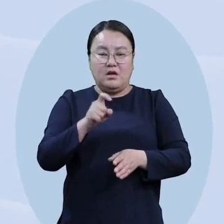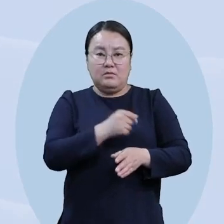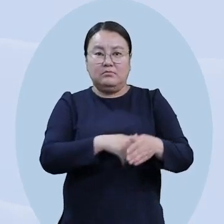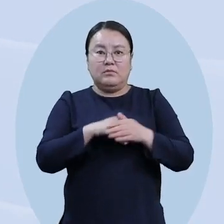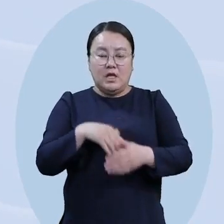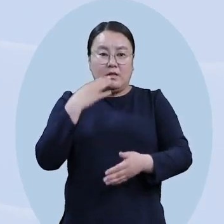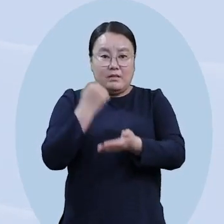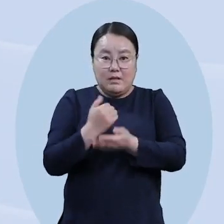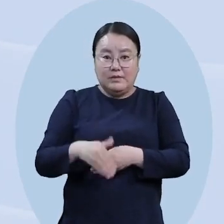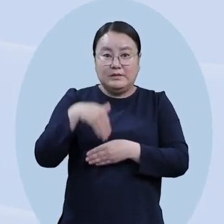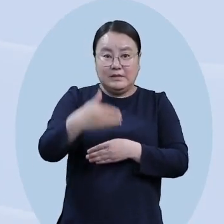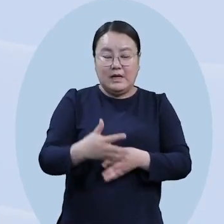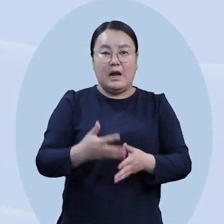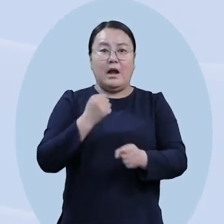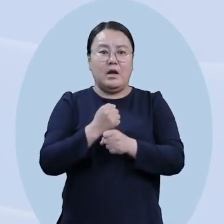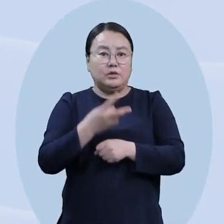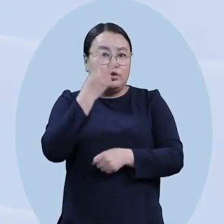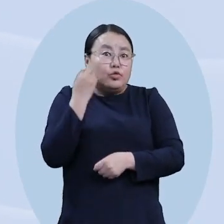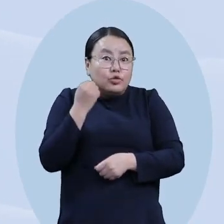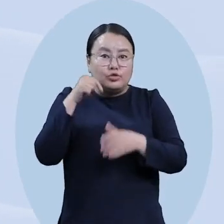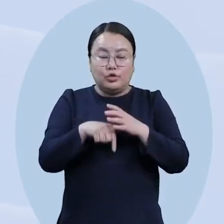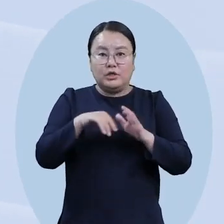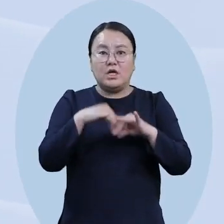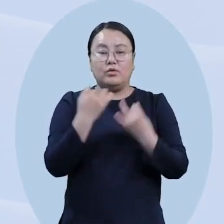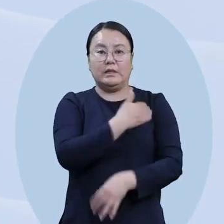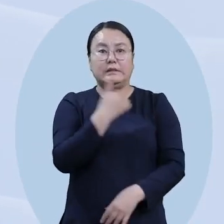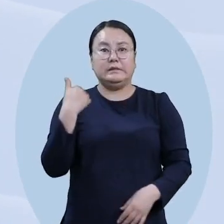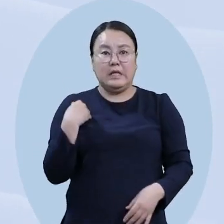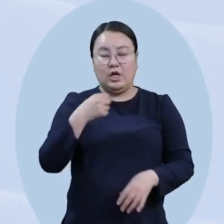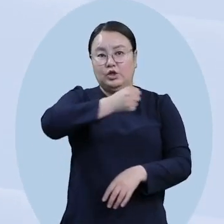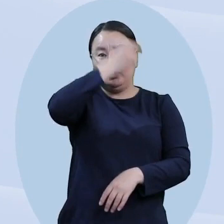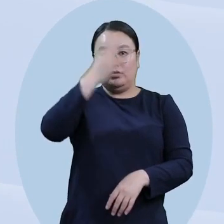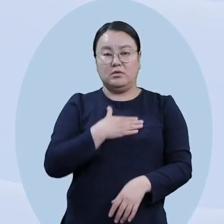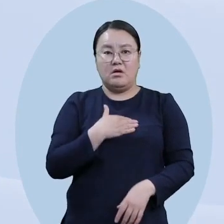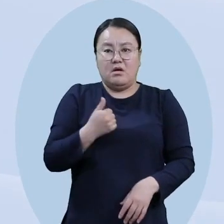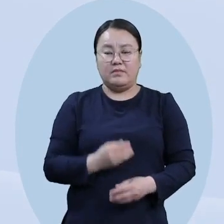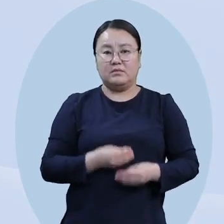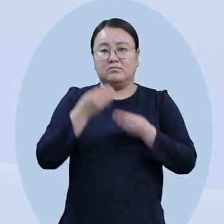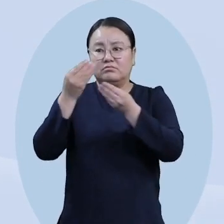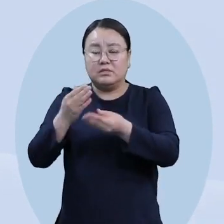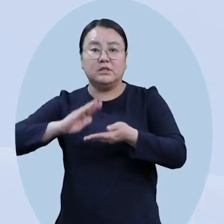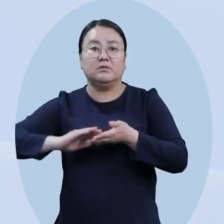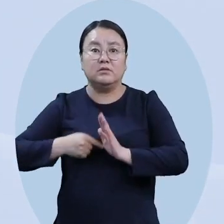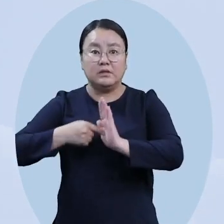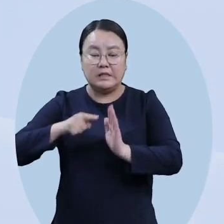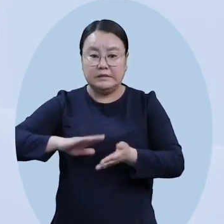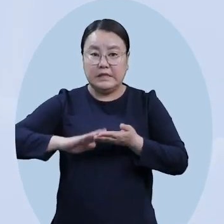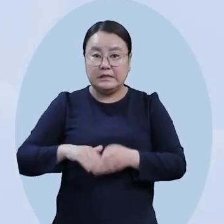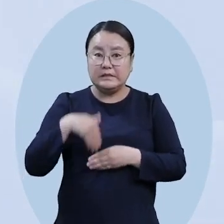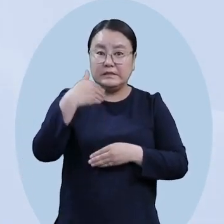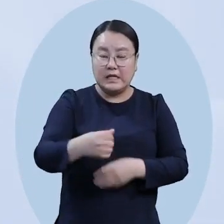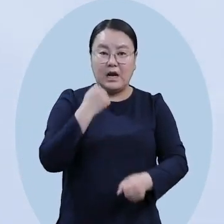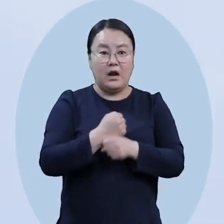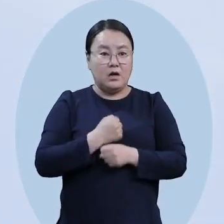Нэмэлт өөрчлөлтийг баталснаас хойш ажлын 2 өдрийн дотор улсын хурлын дарга ерөнхийлөгчд бичлэн хүргэж танилцуулна. Танилцуулснаас